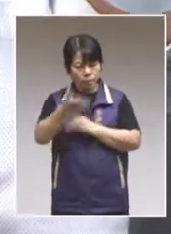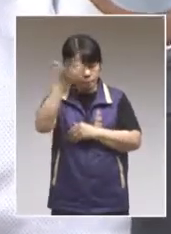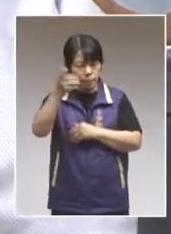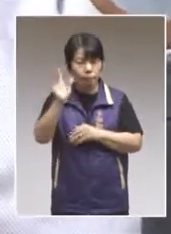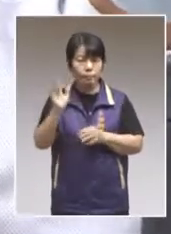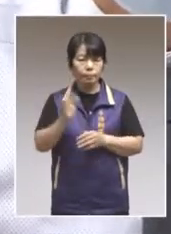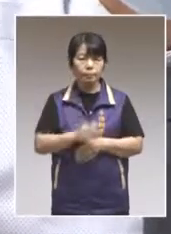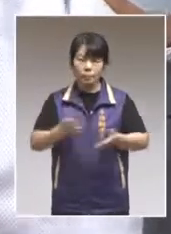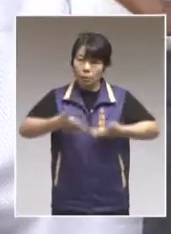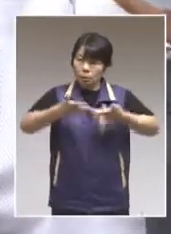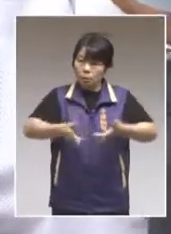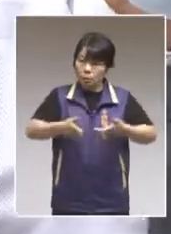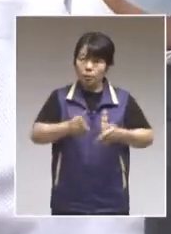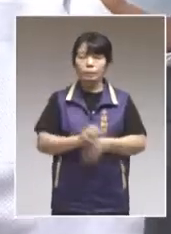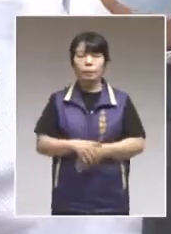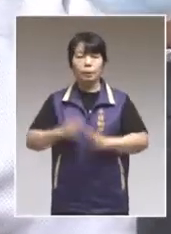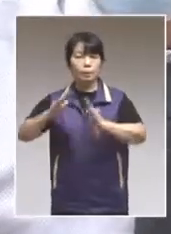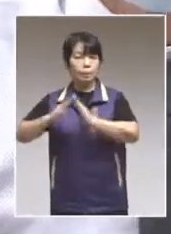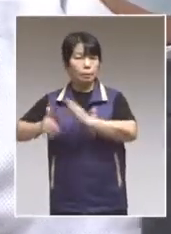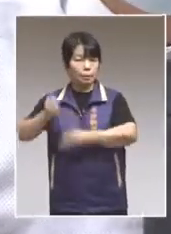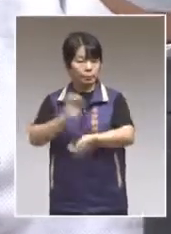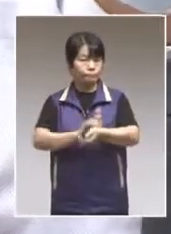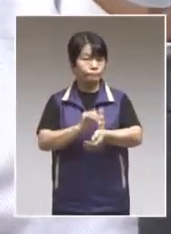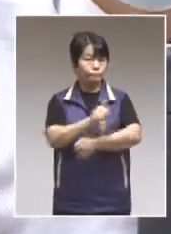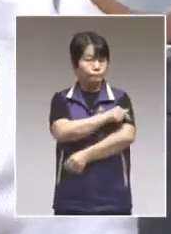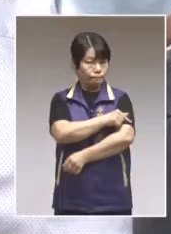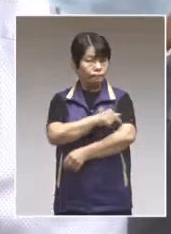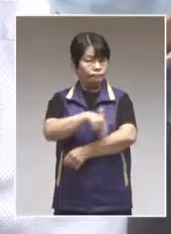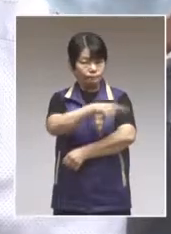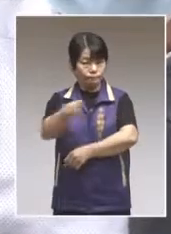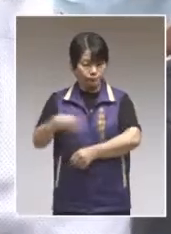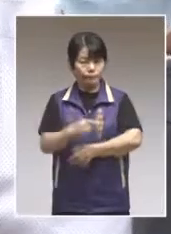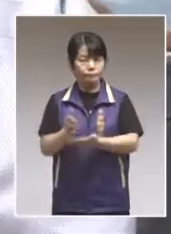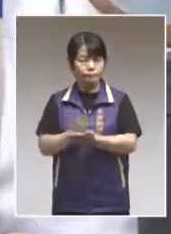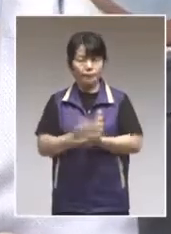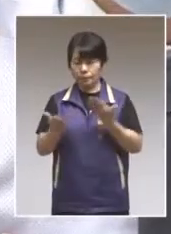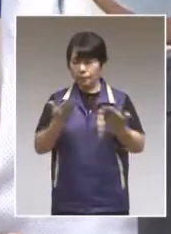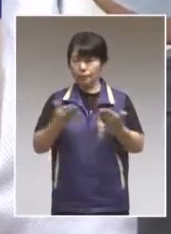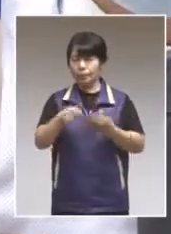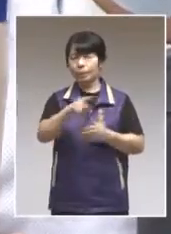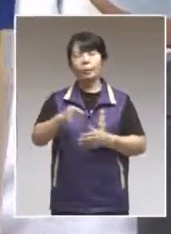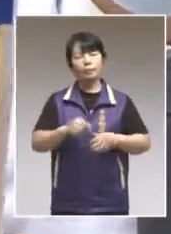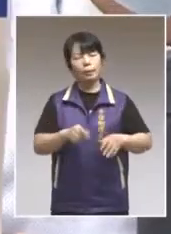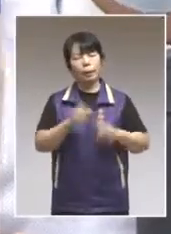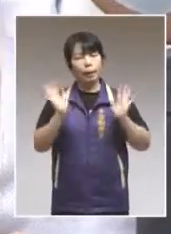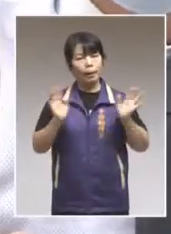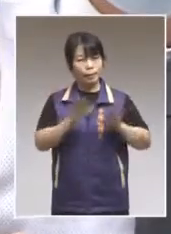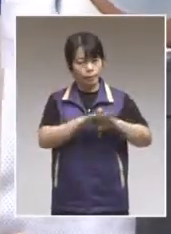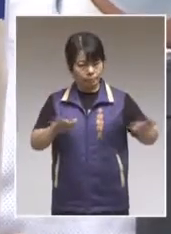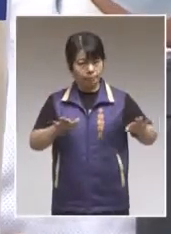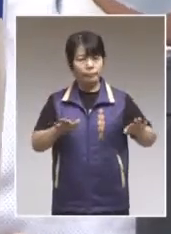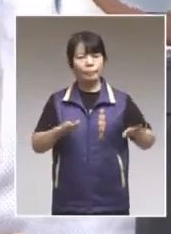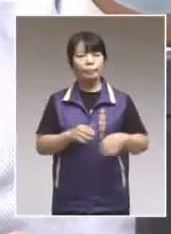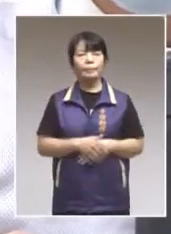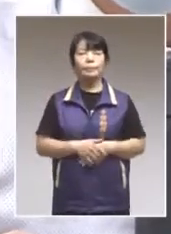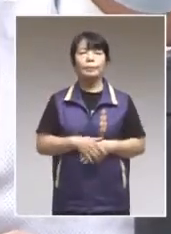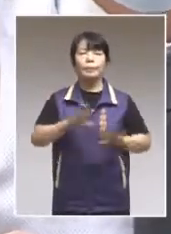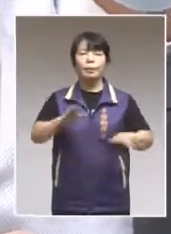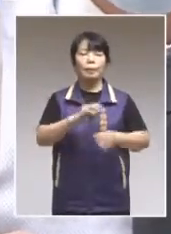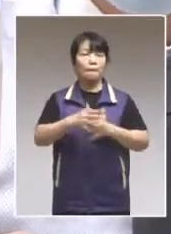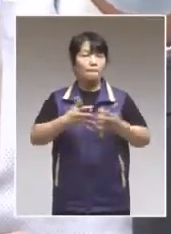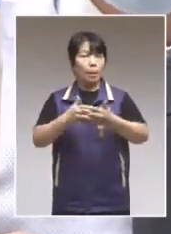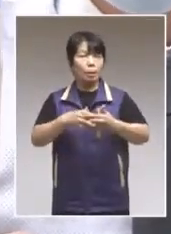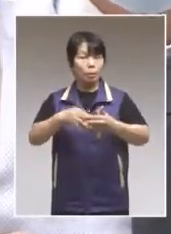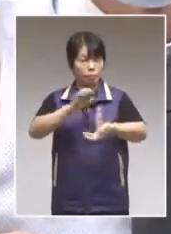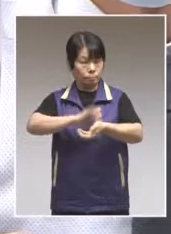长或者是医护人员都可以学会的话，那这个孩子就会安全了。那我们也可以从美国的住院数据可以看得到说